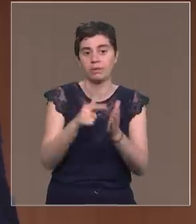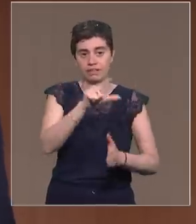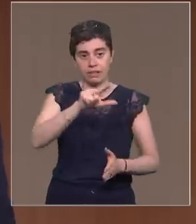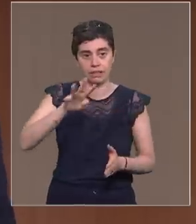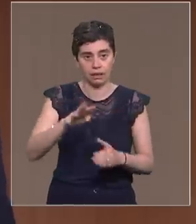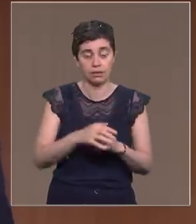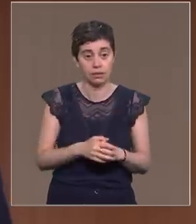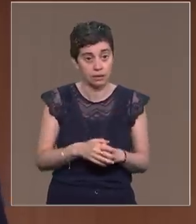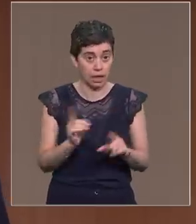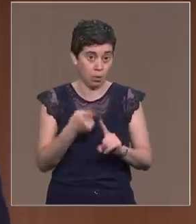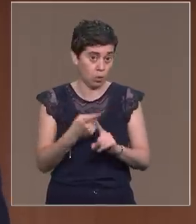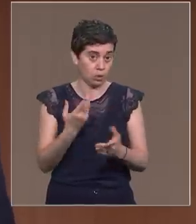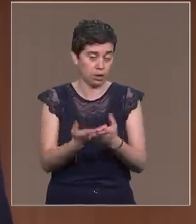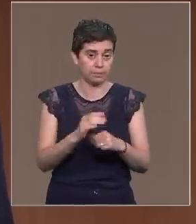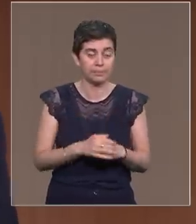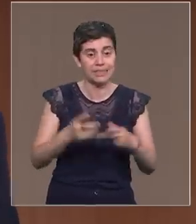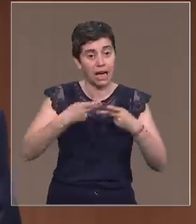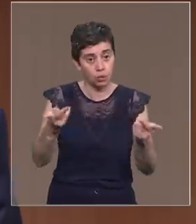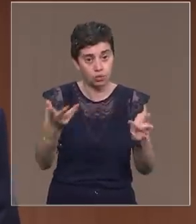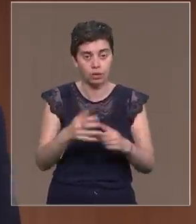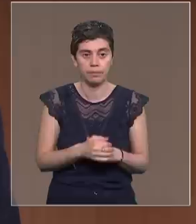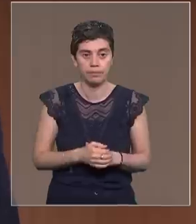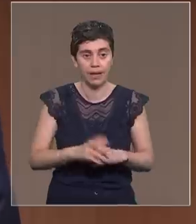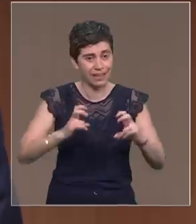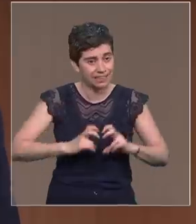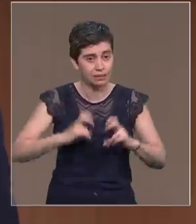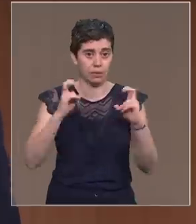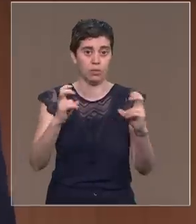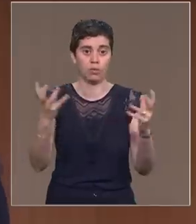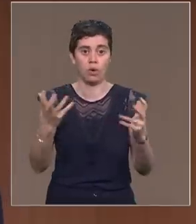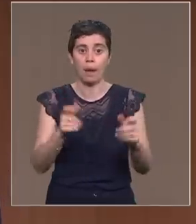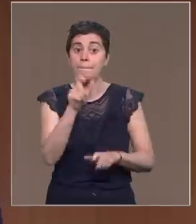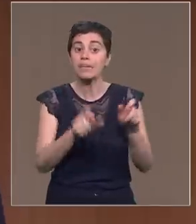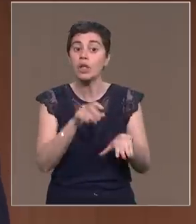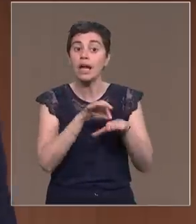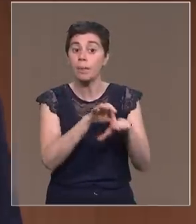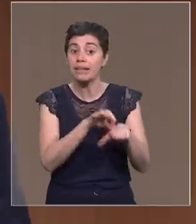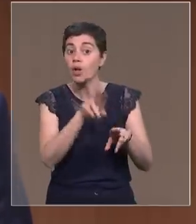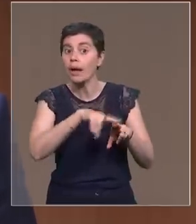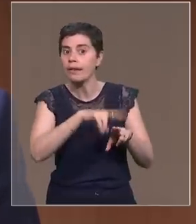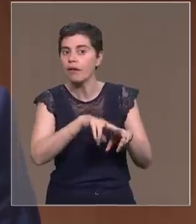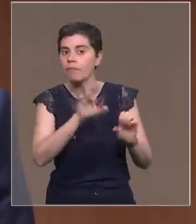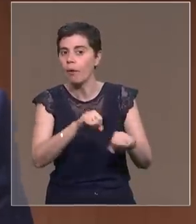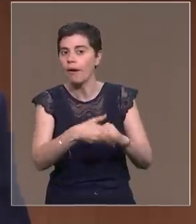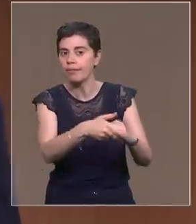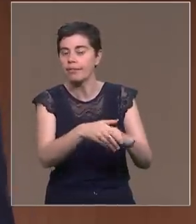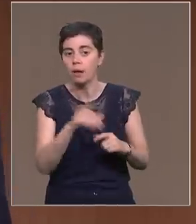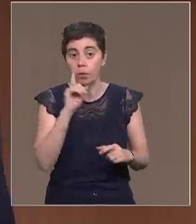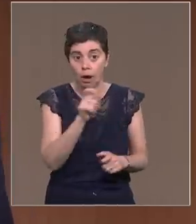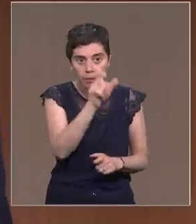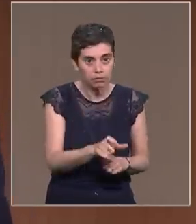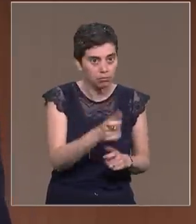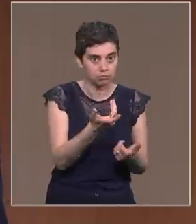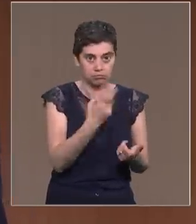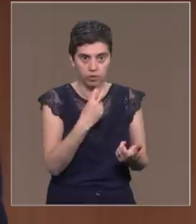C'est extrêmement important. Il a été annoncé une augmentation extrêmement importante du nombre d'accompagnateurs Rénov, car les Français ont besoin d'être